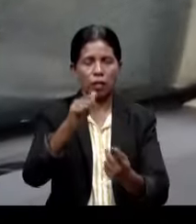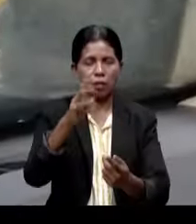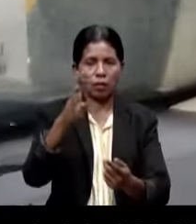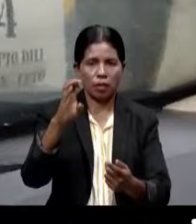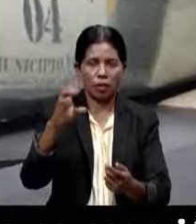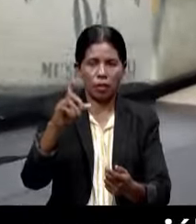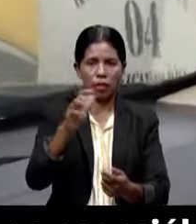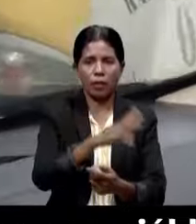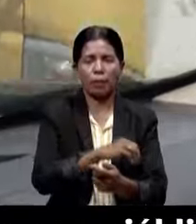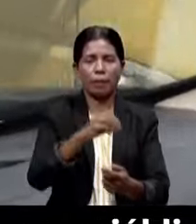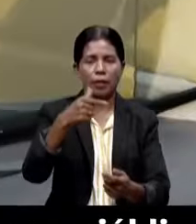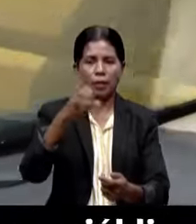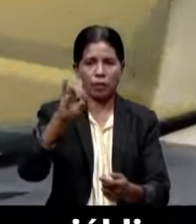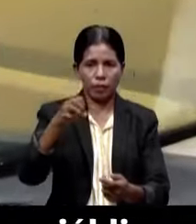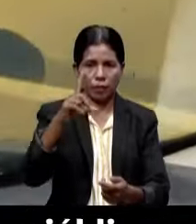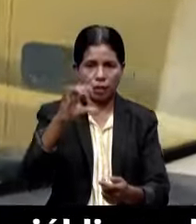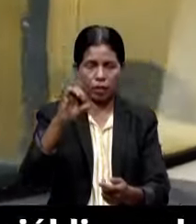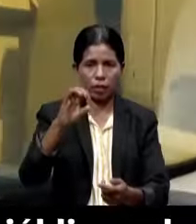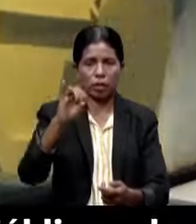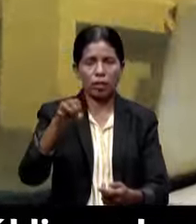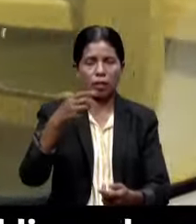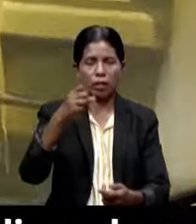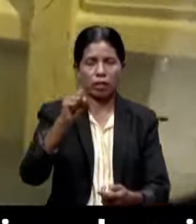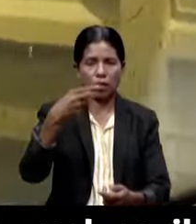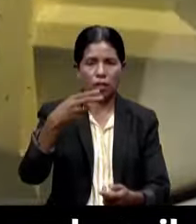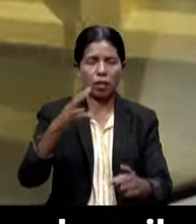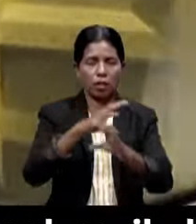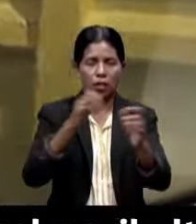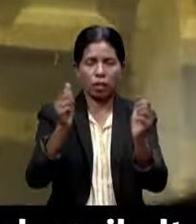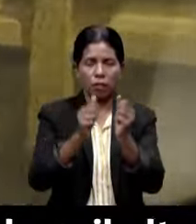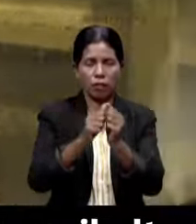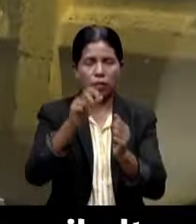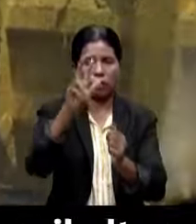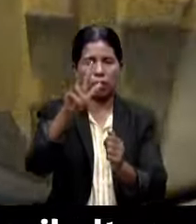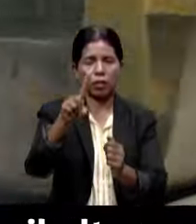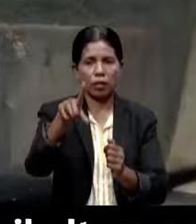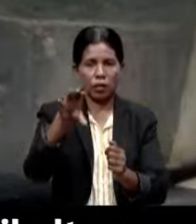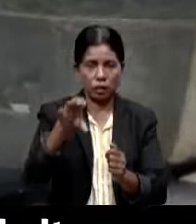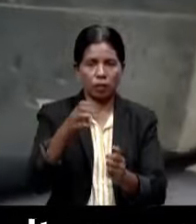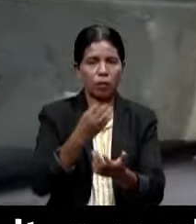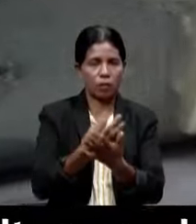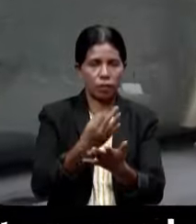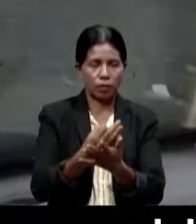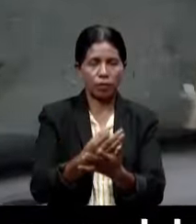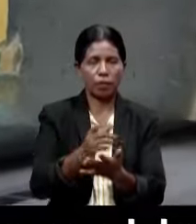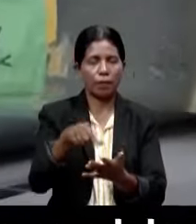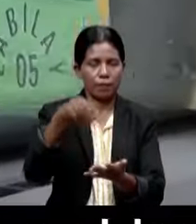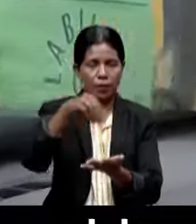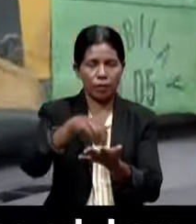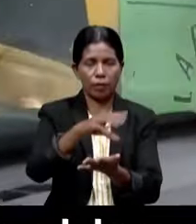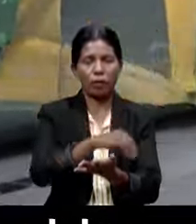Pelipra Nelsas, Zacrilo, Nozesa, ho kamionata hamutu katusida. Orsamento ne be makaratina governo